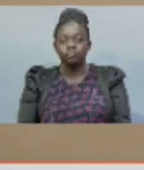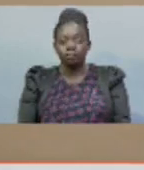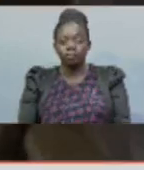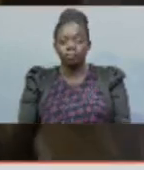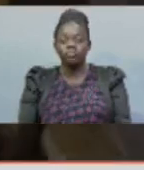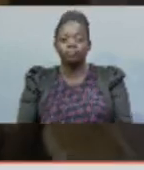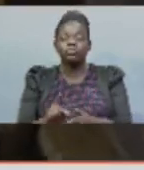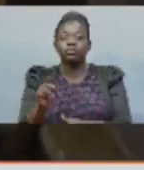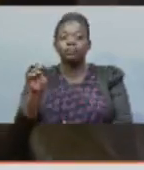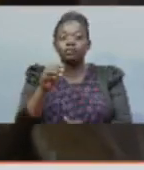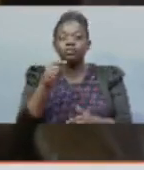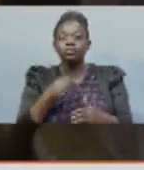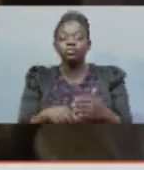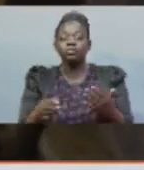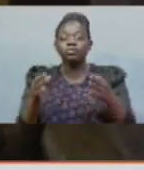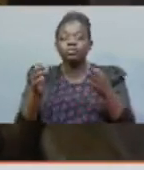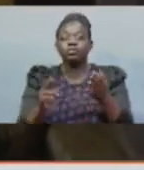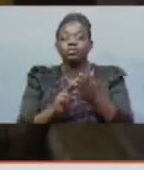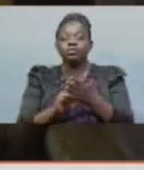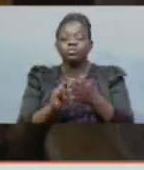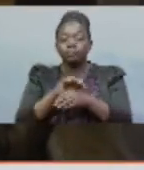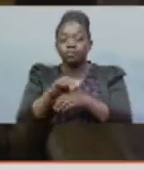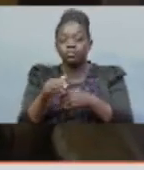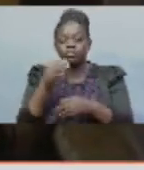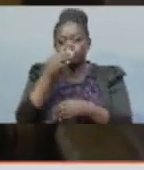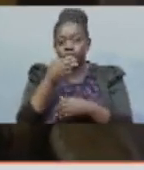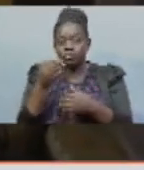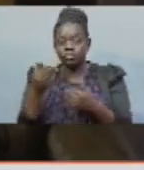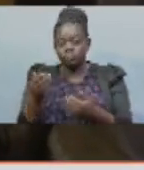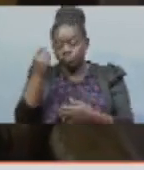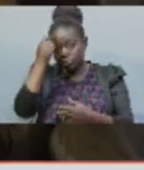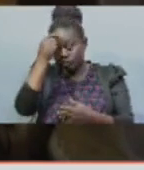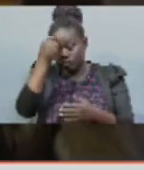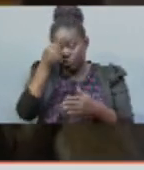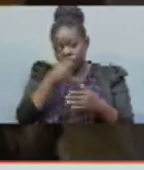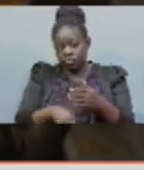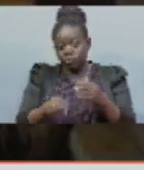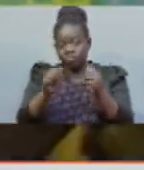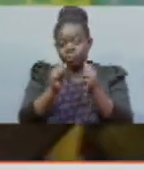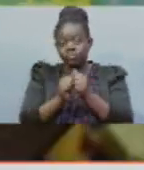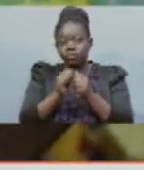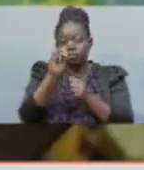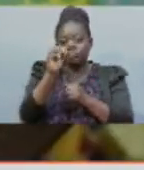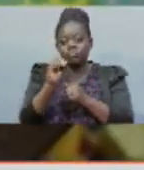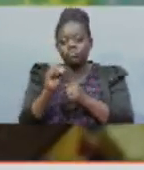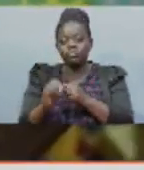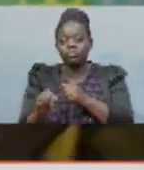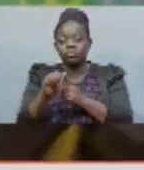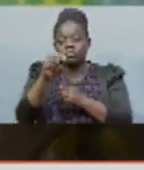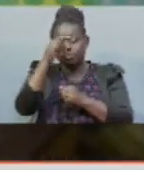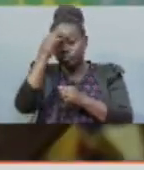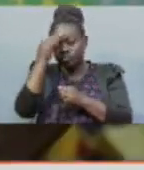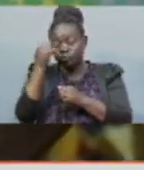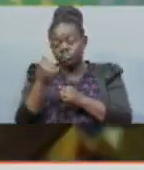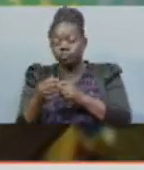ebbeeyi erinnya ategeeza nti ebirungo ebikozesebwa okukola butokosa sabbuuni gavumenti yabisaako omusolo gwa bitundu kumi ku buli kikumi nga yemu ku nsika lwaki